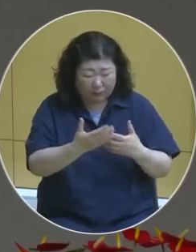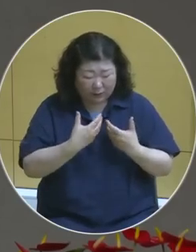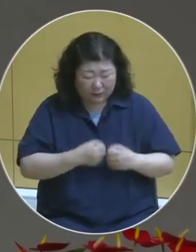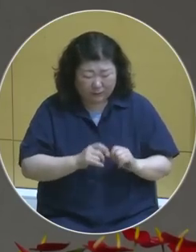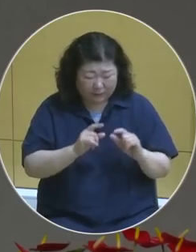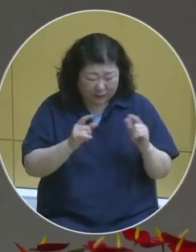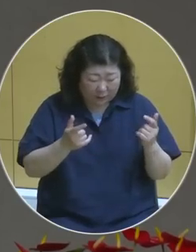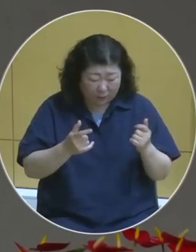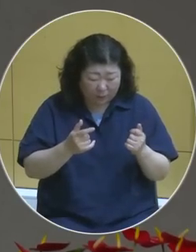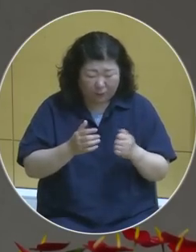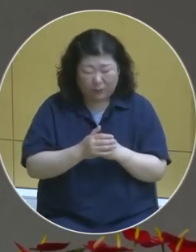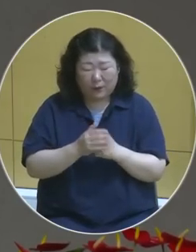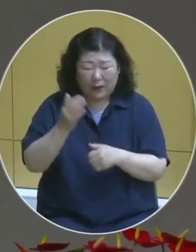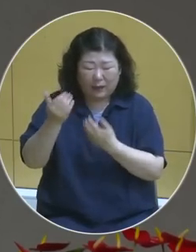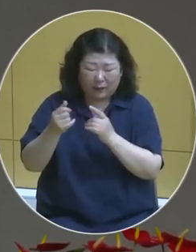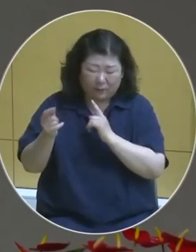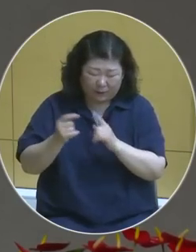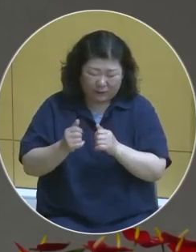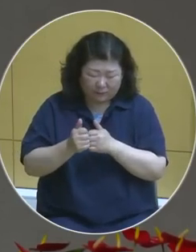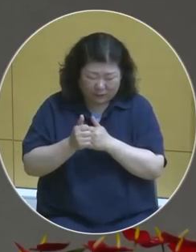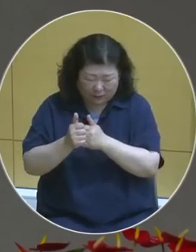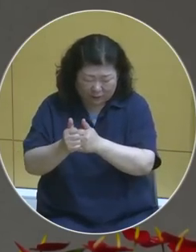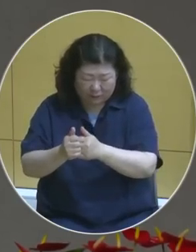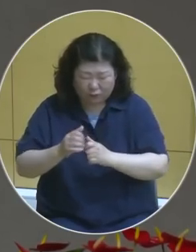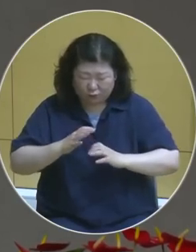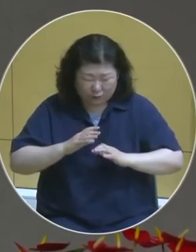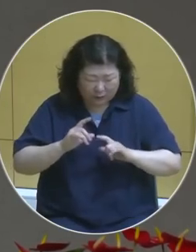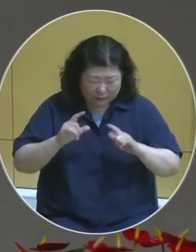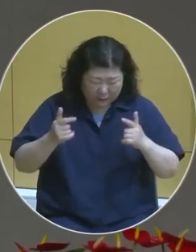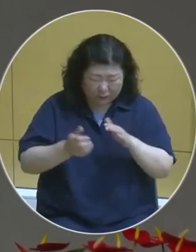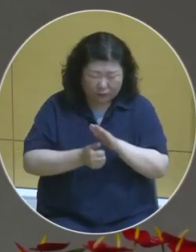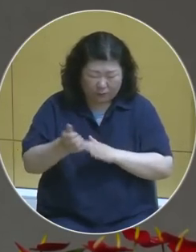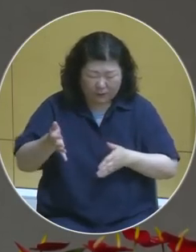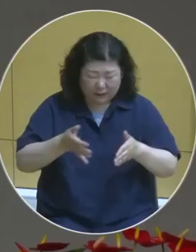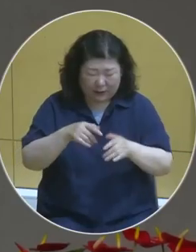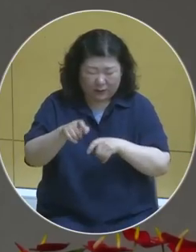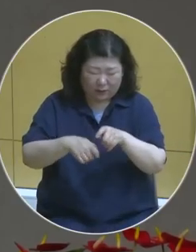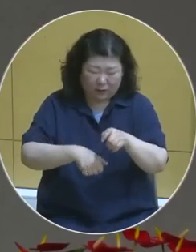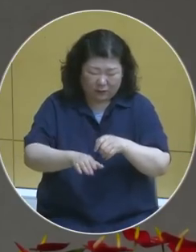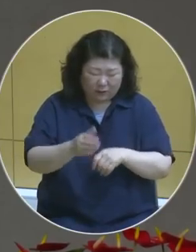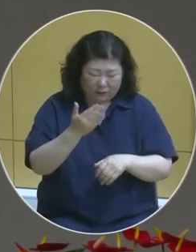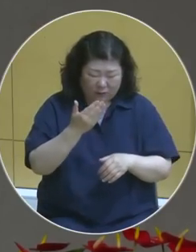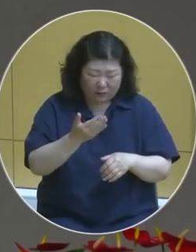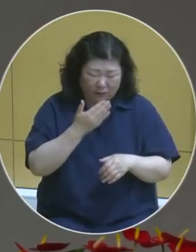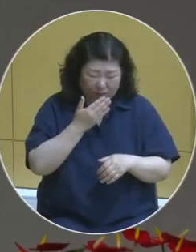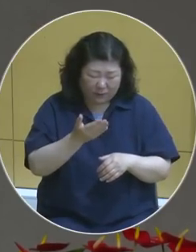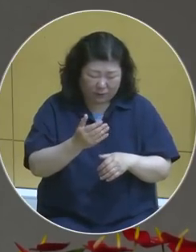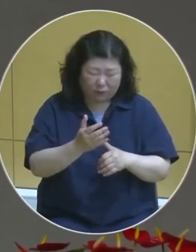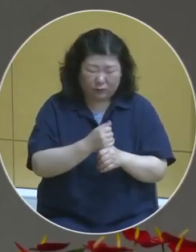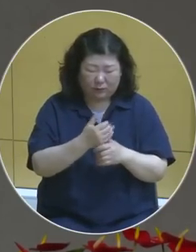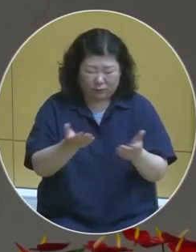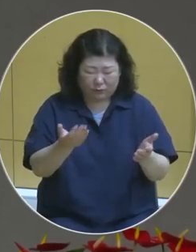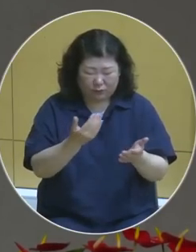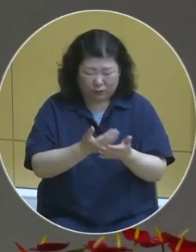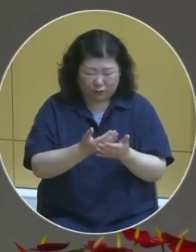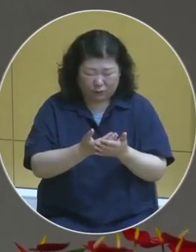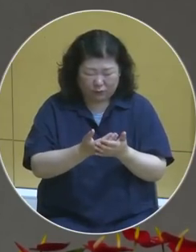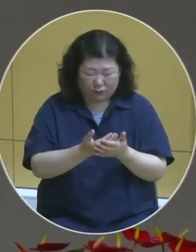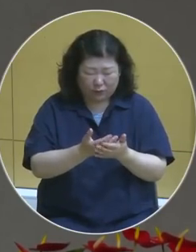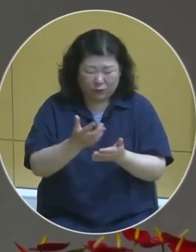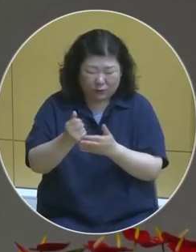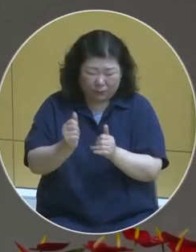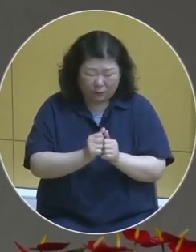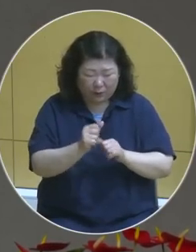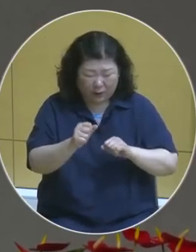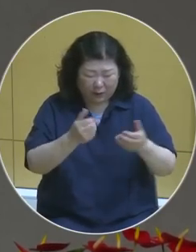약속의 말씀만을 따라서 두려워하지 않고 그 소망의 길을 갈 수 있도록 붙들어 주시옵소서. 주님이 동행하여 주시옵고 주의